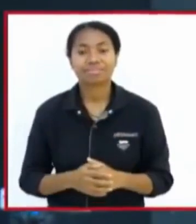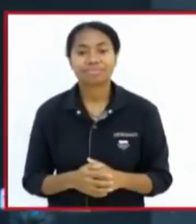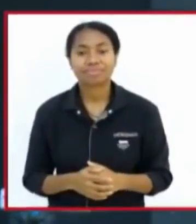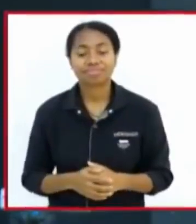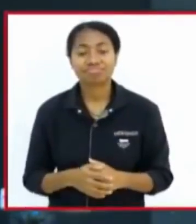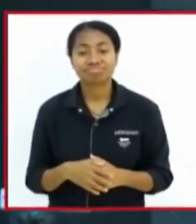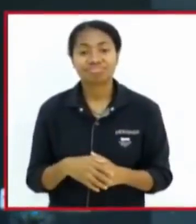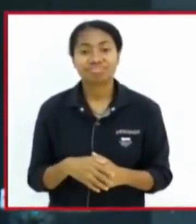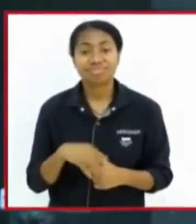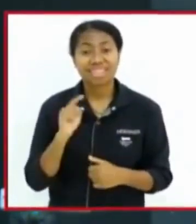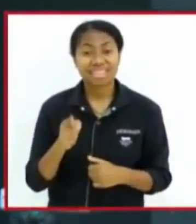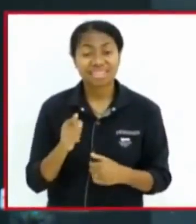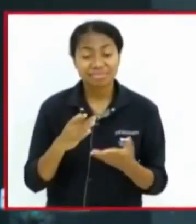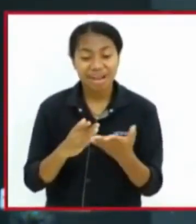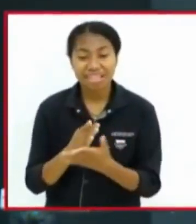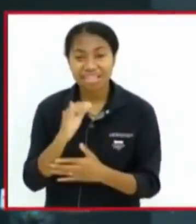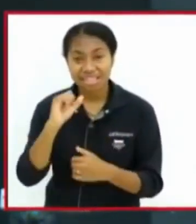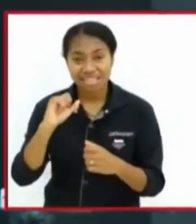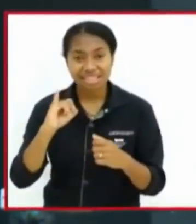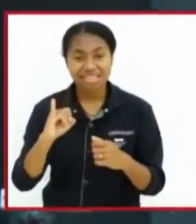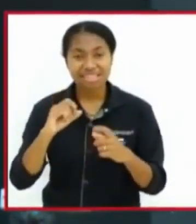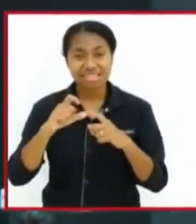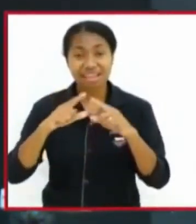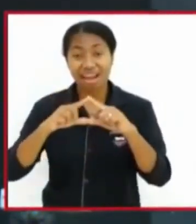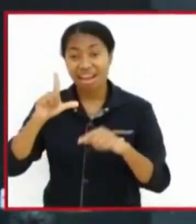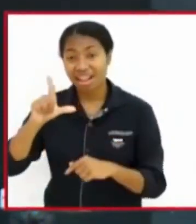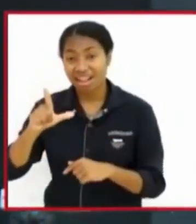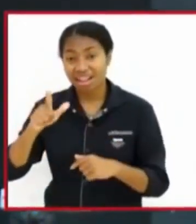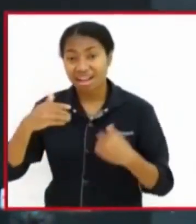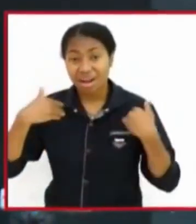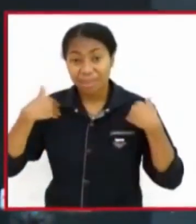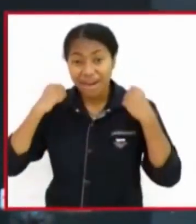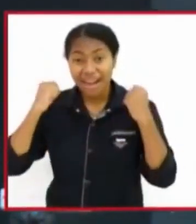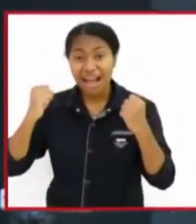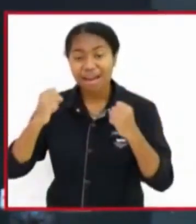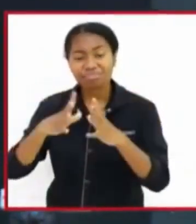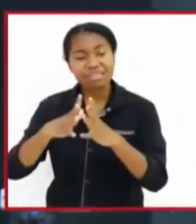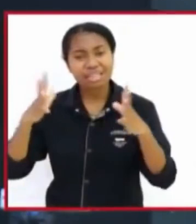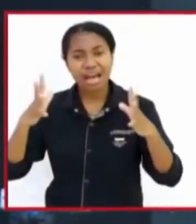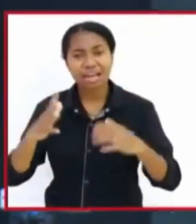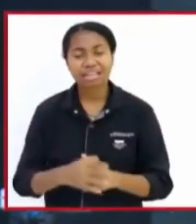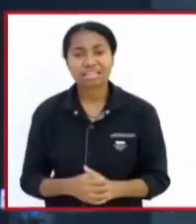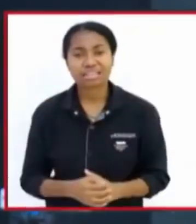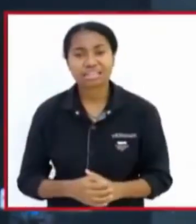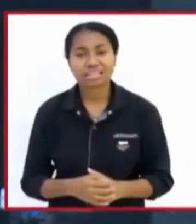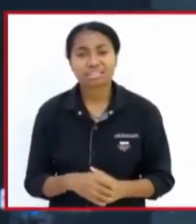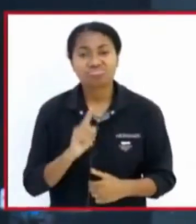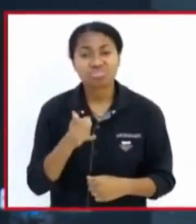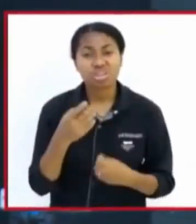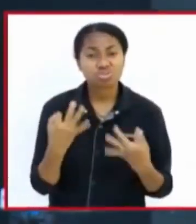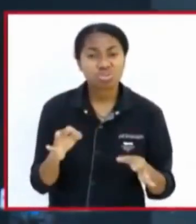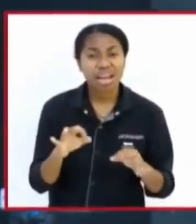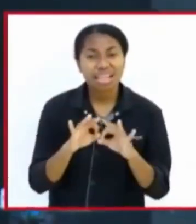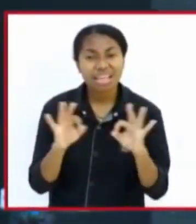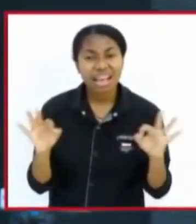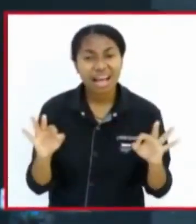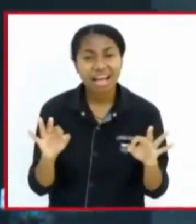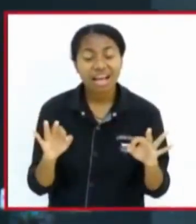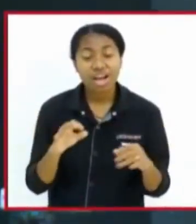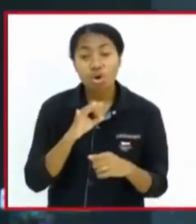nah ini bagi Israel kemenangan besar karena mereka telah kehilangan kota